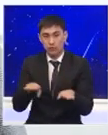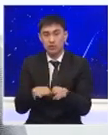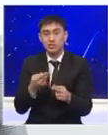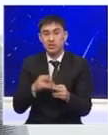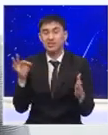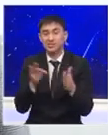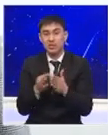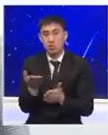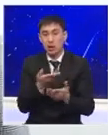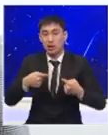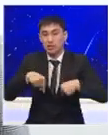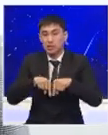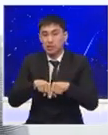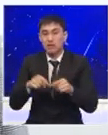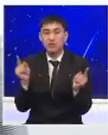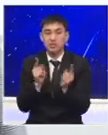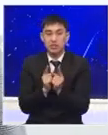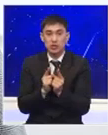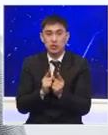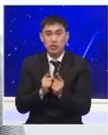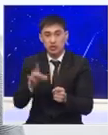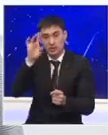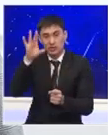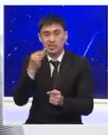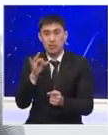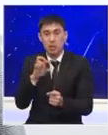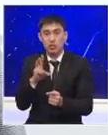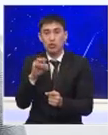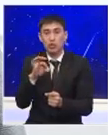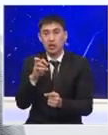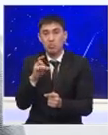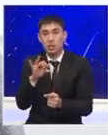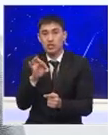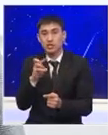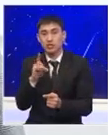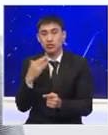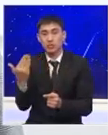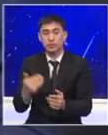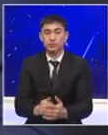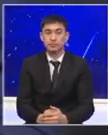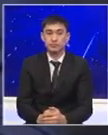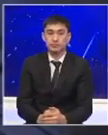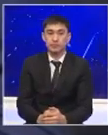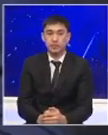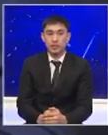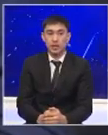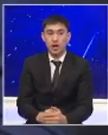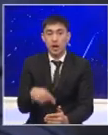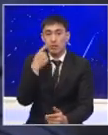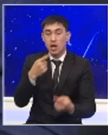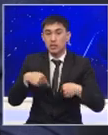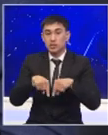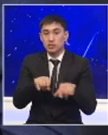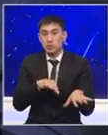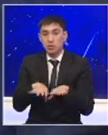с этой целью мы организовали эту встречу с известным имамом нурланом боежигатулла Как отметили организаторы